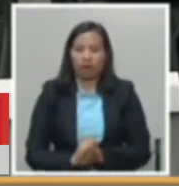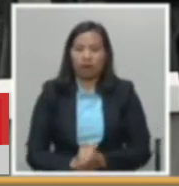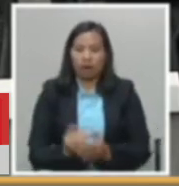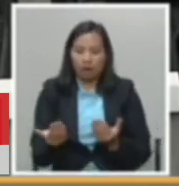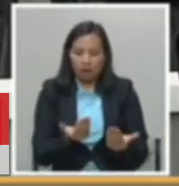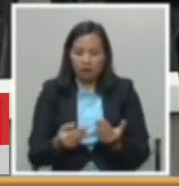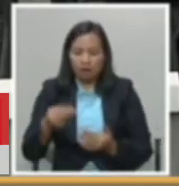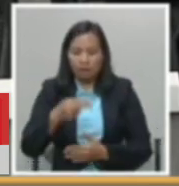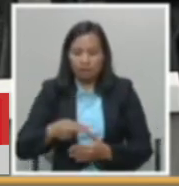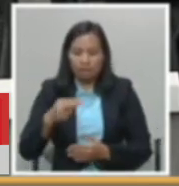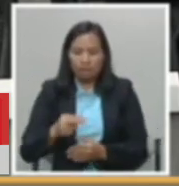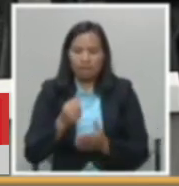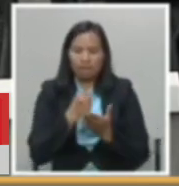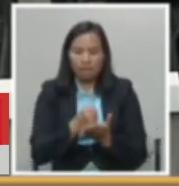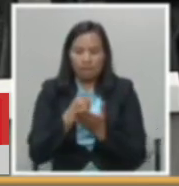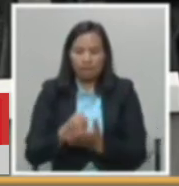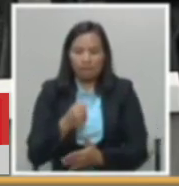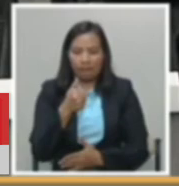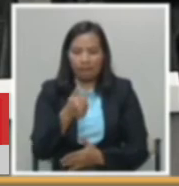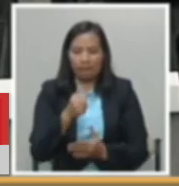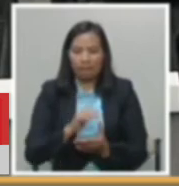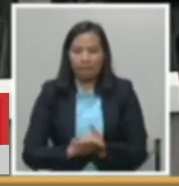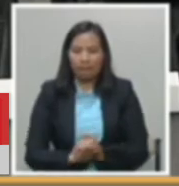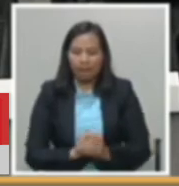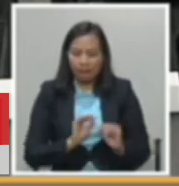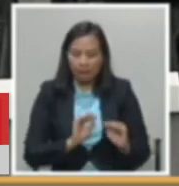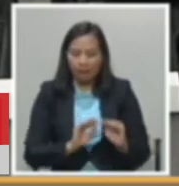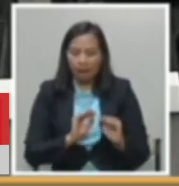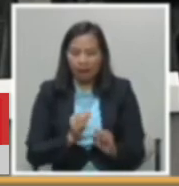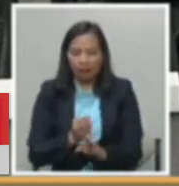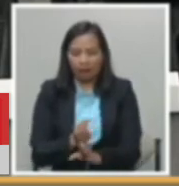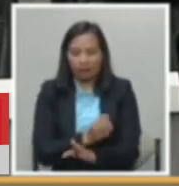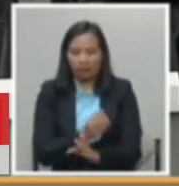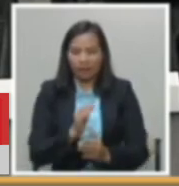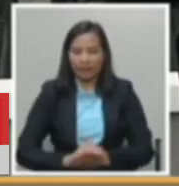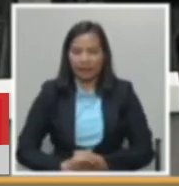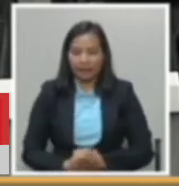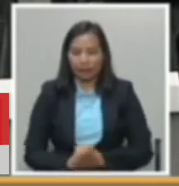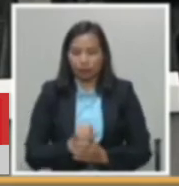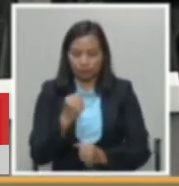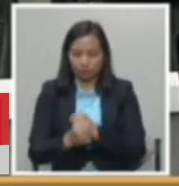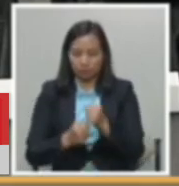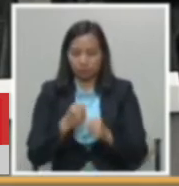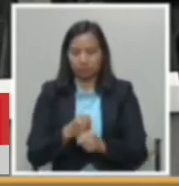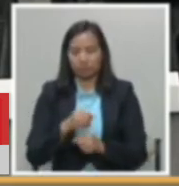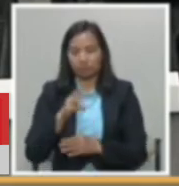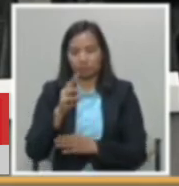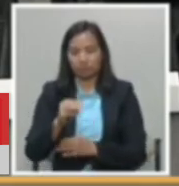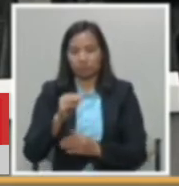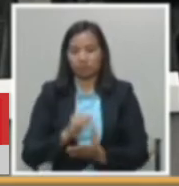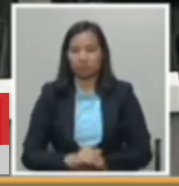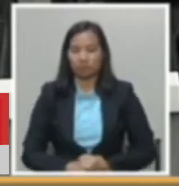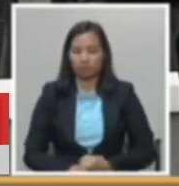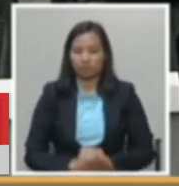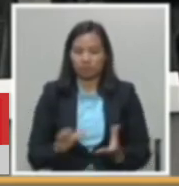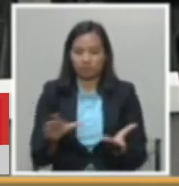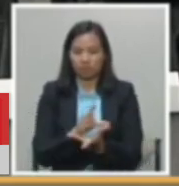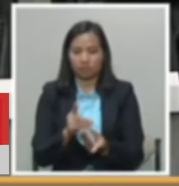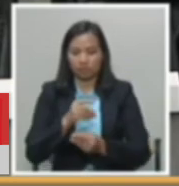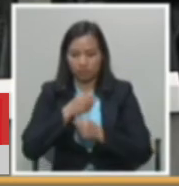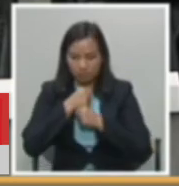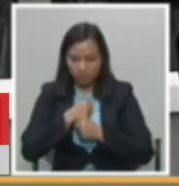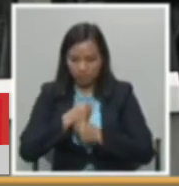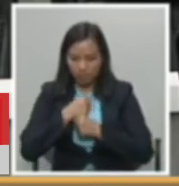ให้อยู่ได้ทำยังไงที่จะให้ออมตั้งแต่ก่อนที่จะอายุ60ปีเพราะฉะนั้นสังคมผู้สูงอายุขณะ